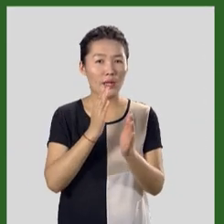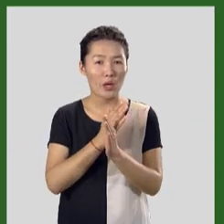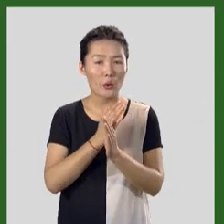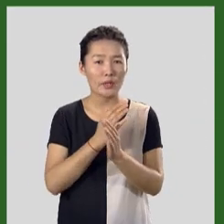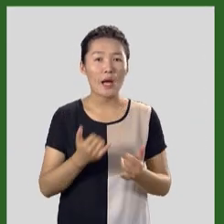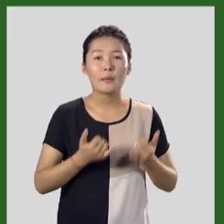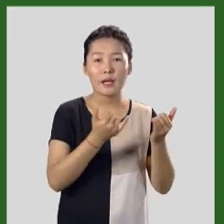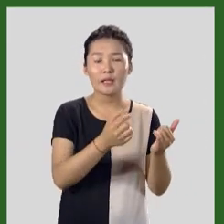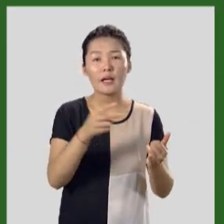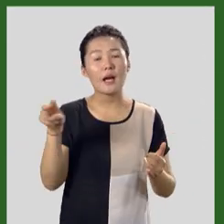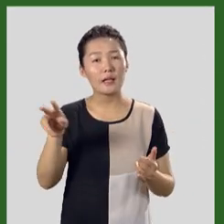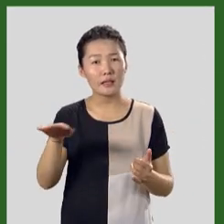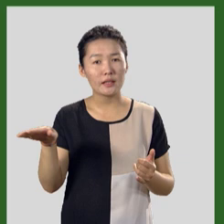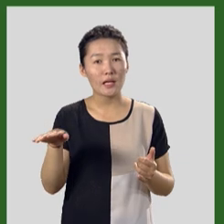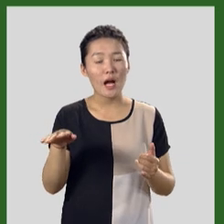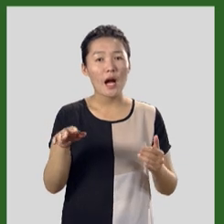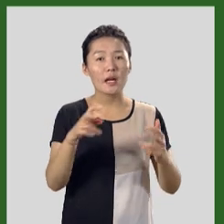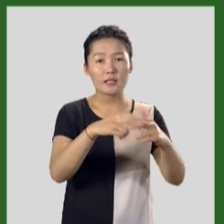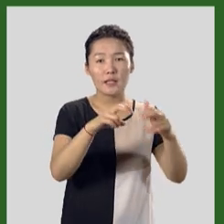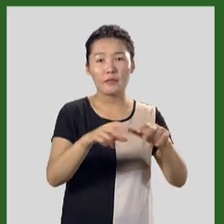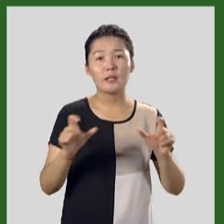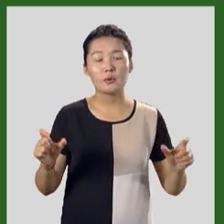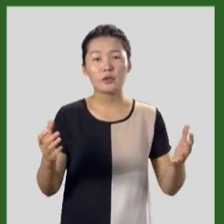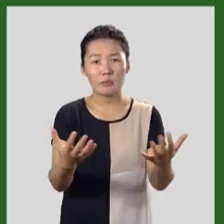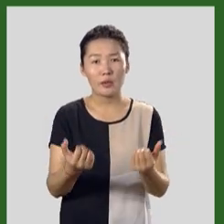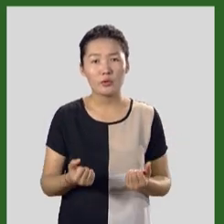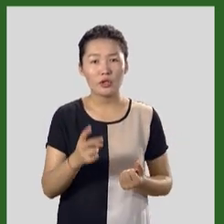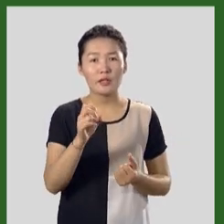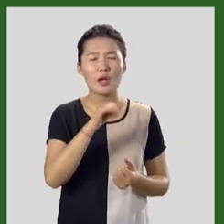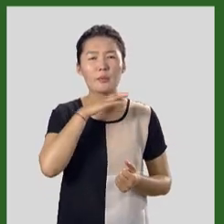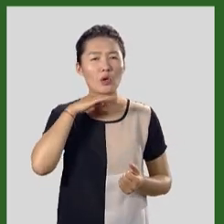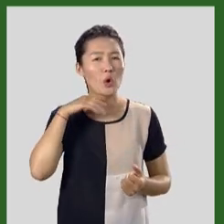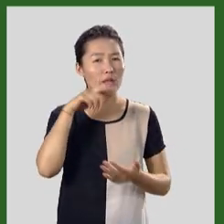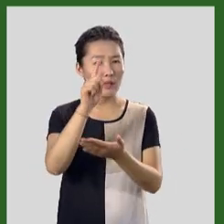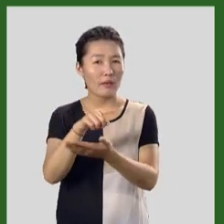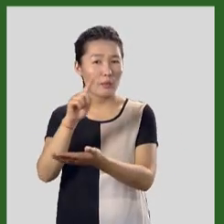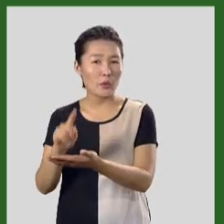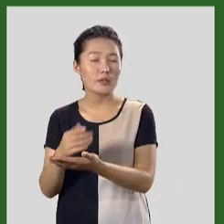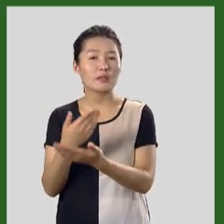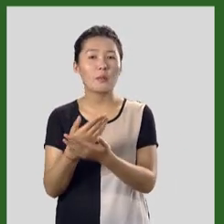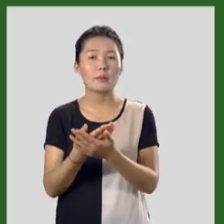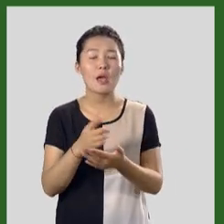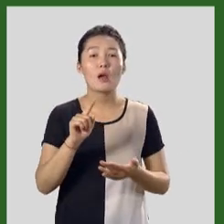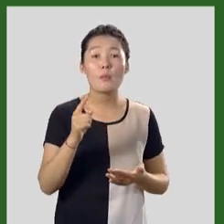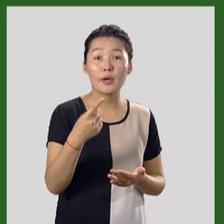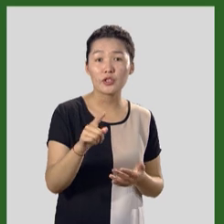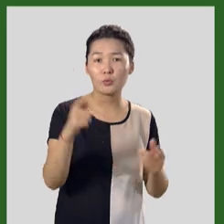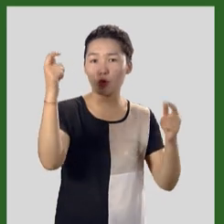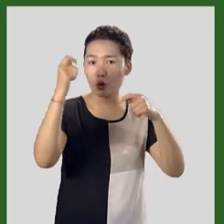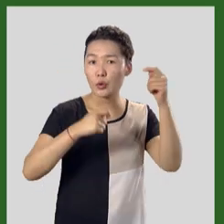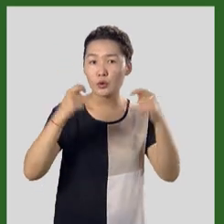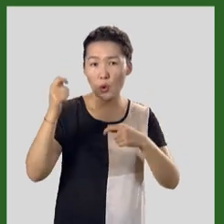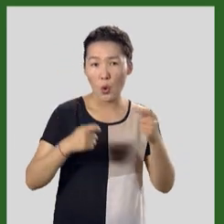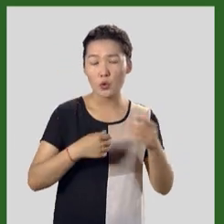их исследованиям люди получили ответы на многие вопросы. Например, почему идет